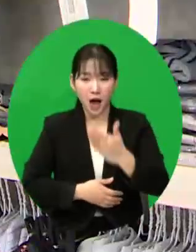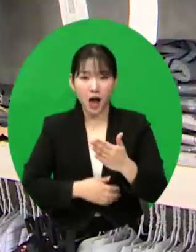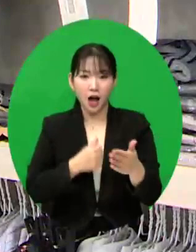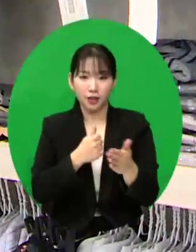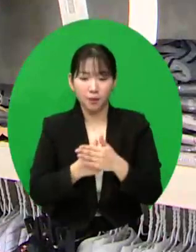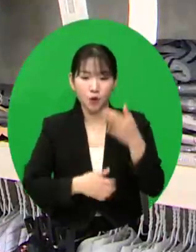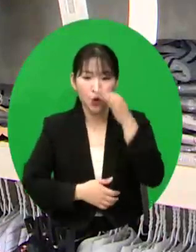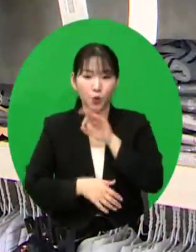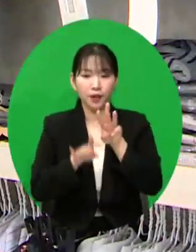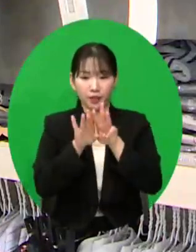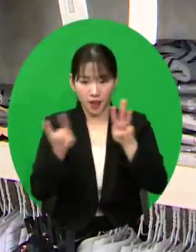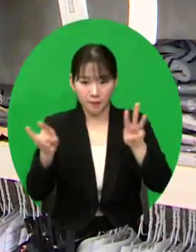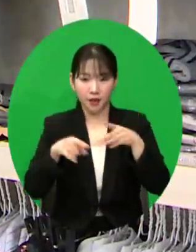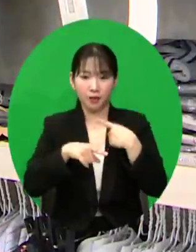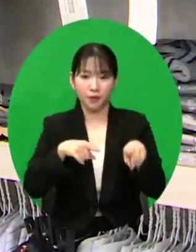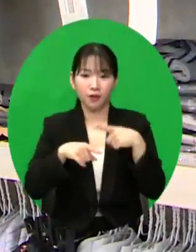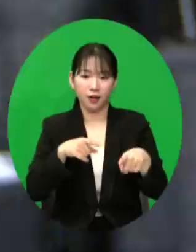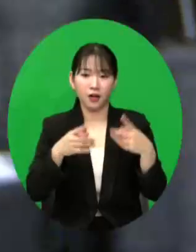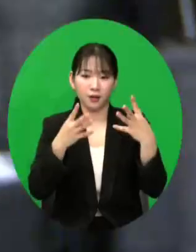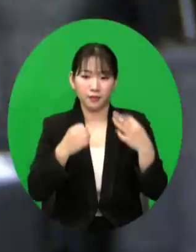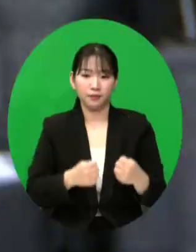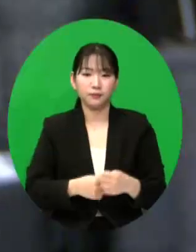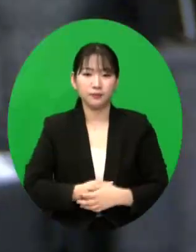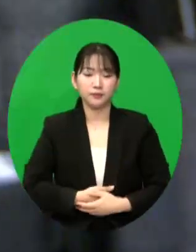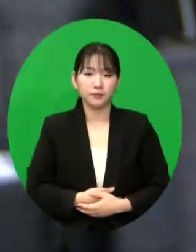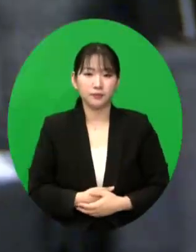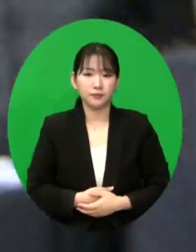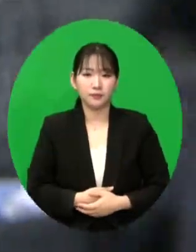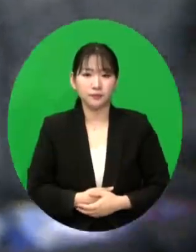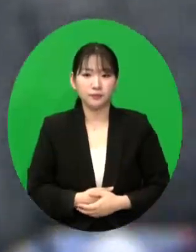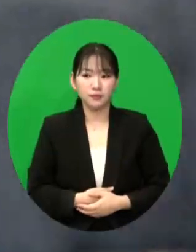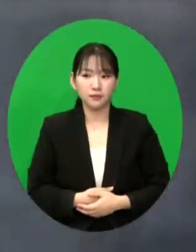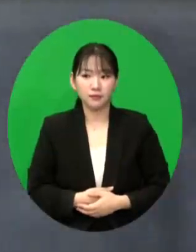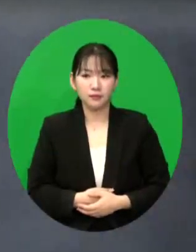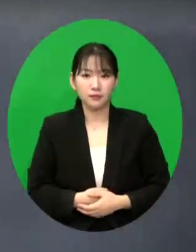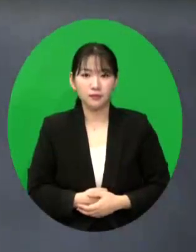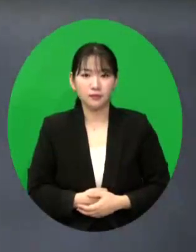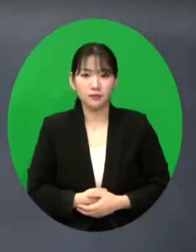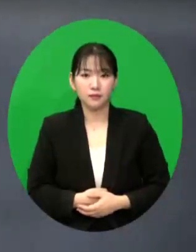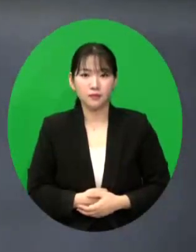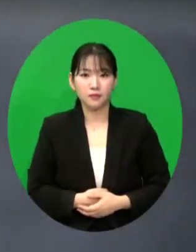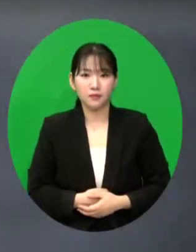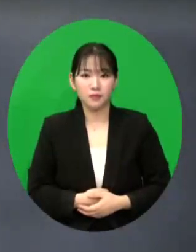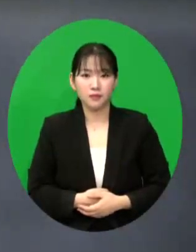일석삼조라는 평가를 받고 있습니다. MBC 뉴스 김초롱입니다.